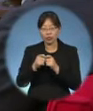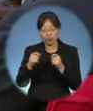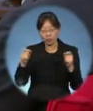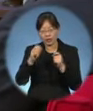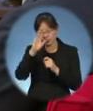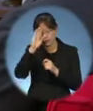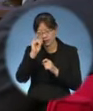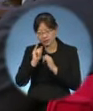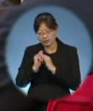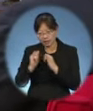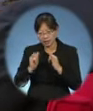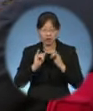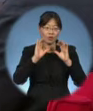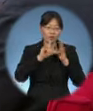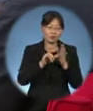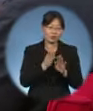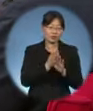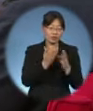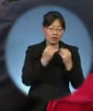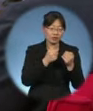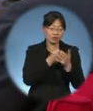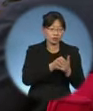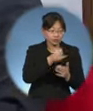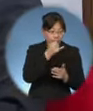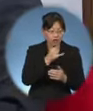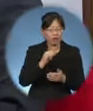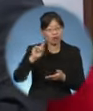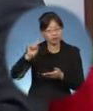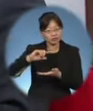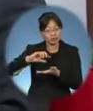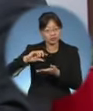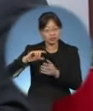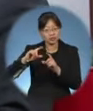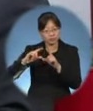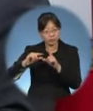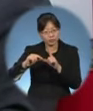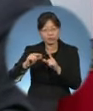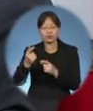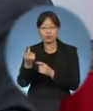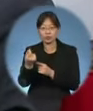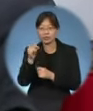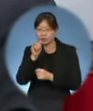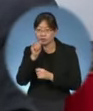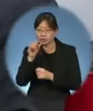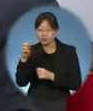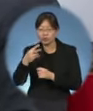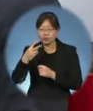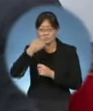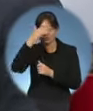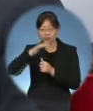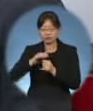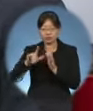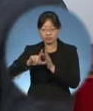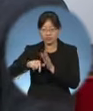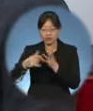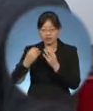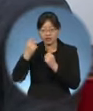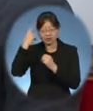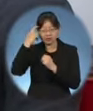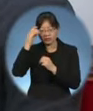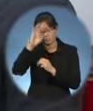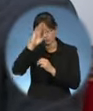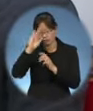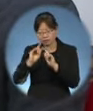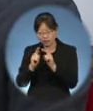어려서 많은 게 결정된다. 어떤 면에서는 그런 부분이 있고요. 또한 청소년기 때 많은